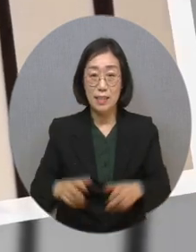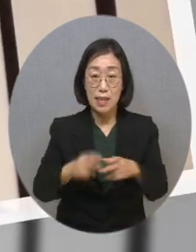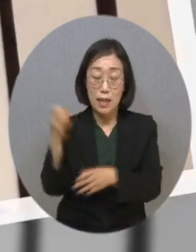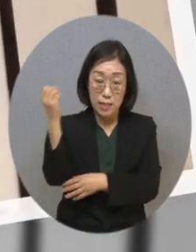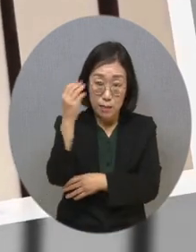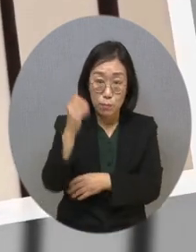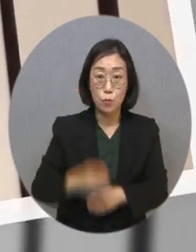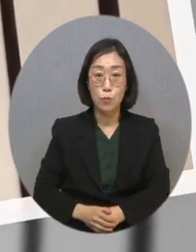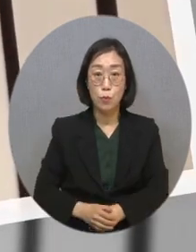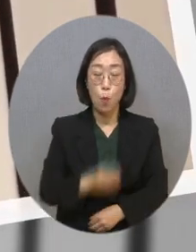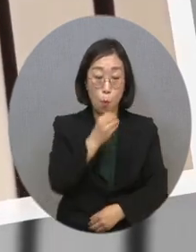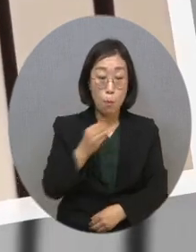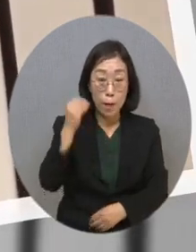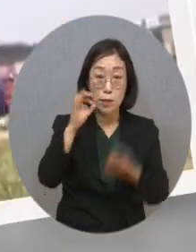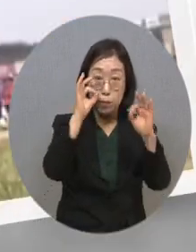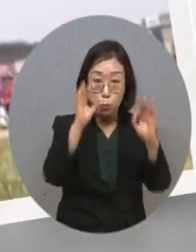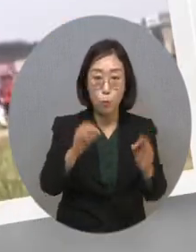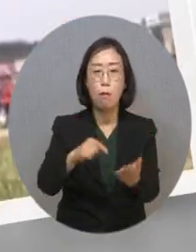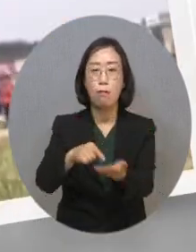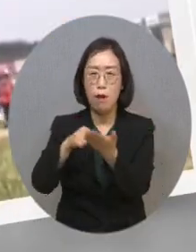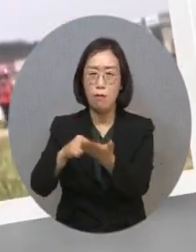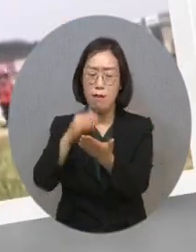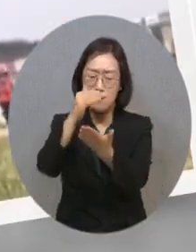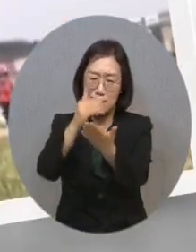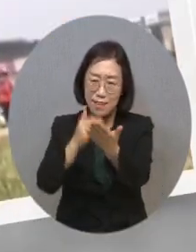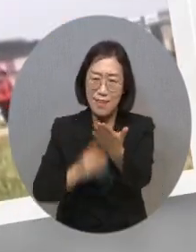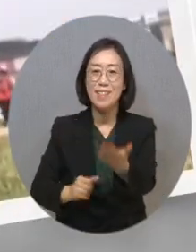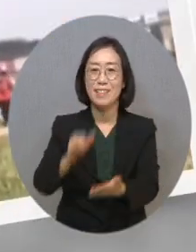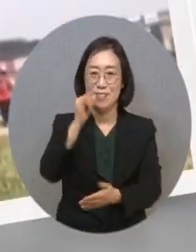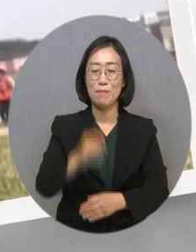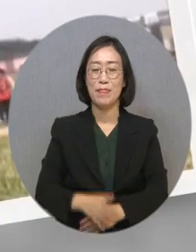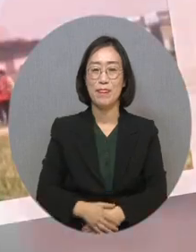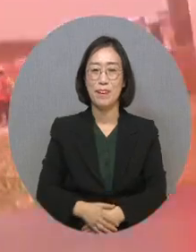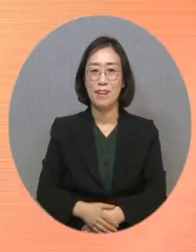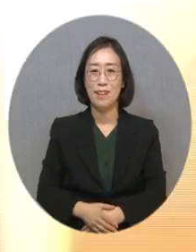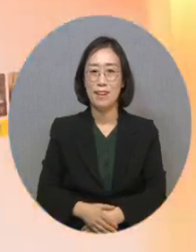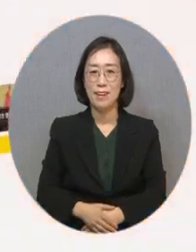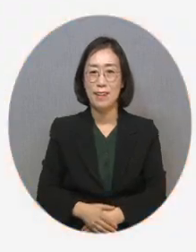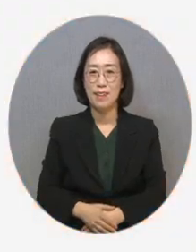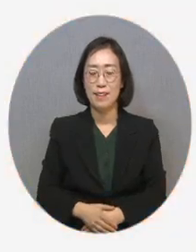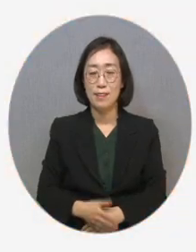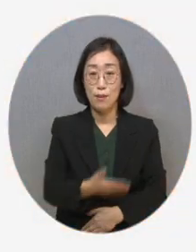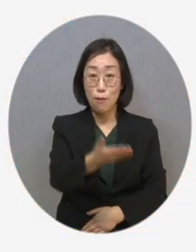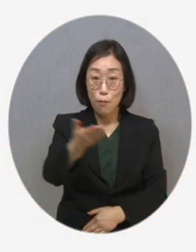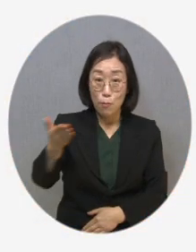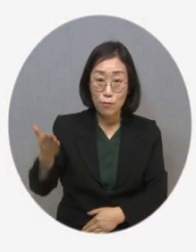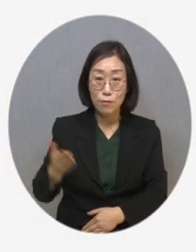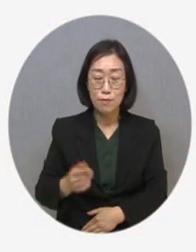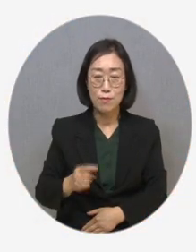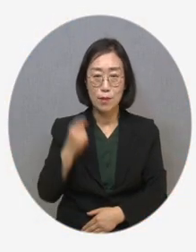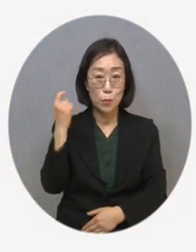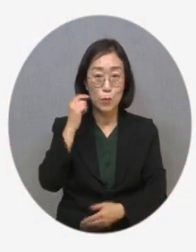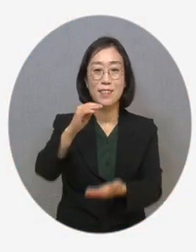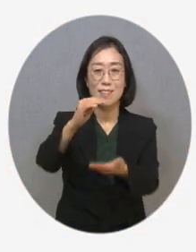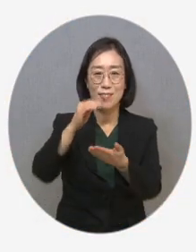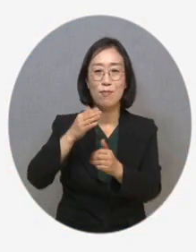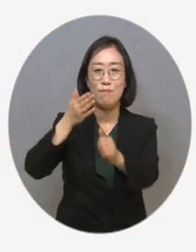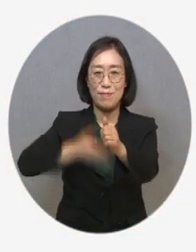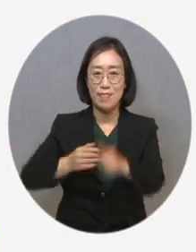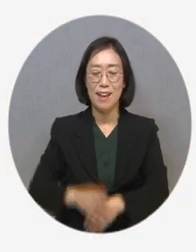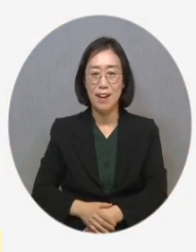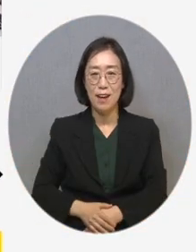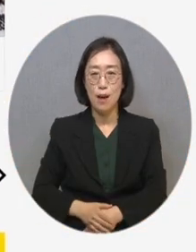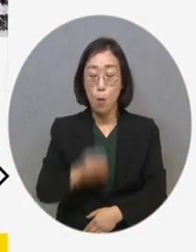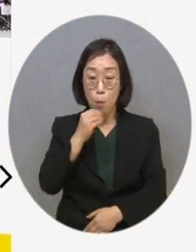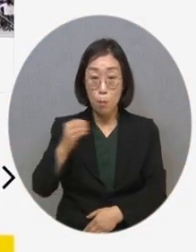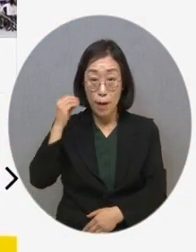웰페어 뉴스 홈페이지를 통해 보다 다양한 소식을 접할 수 있습니다 시청자 여러분의 제보를 기다립니다 웰페어